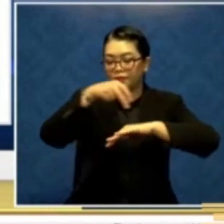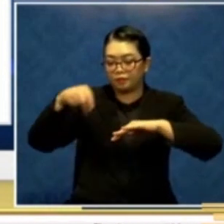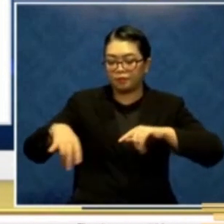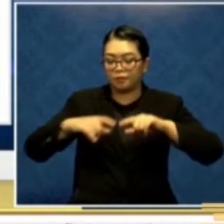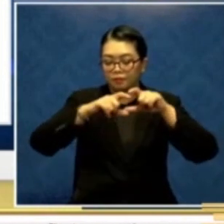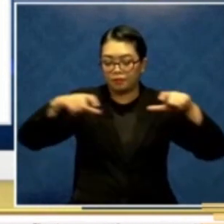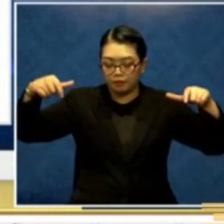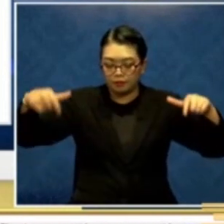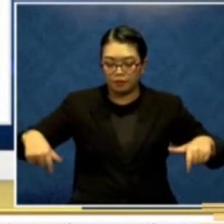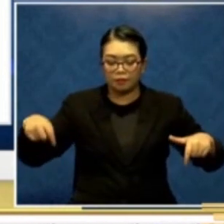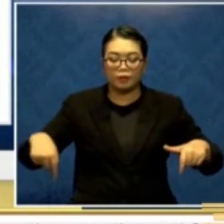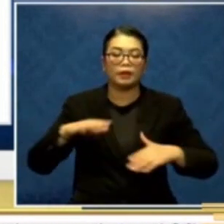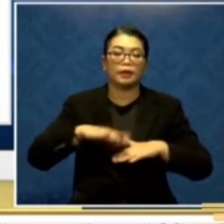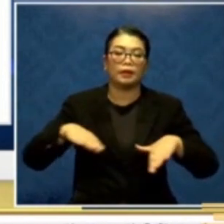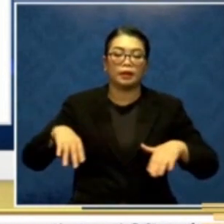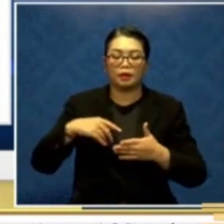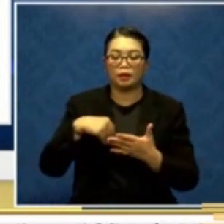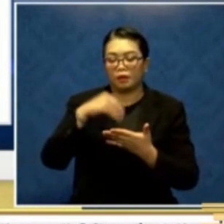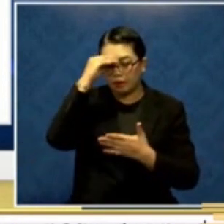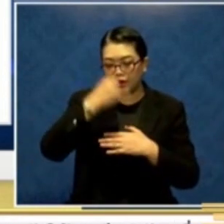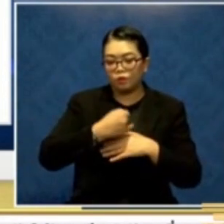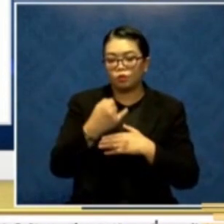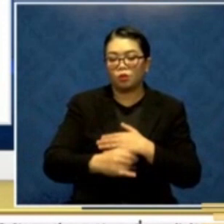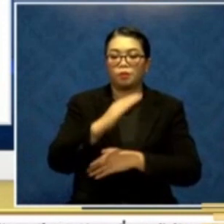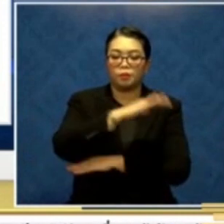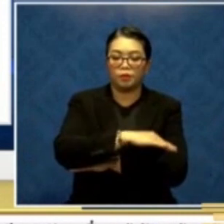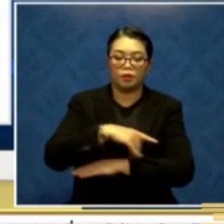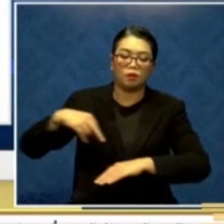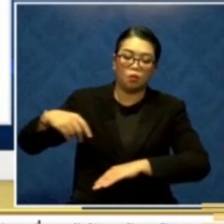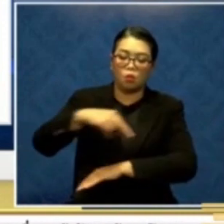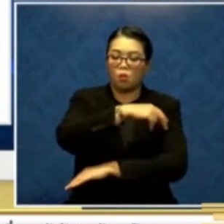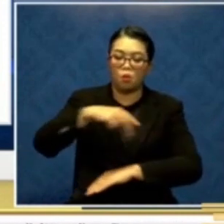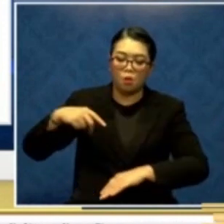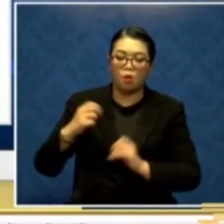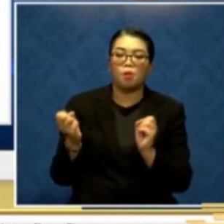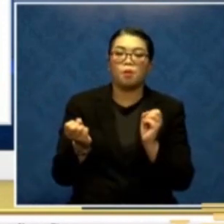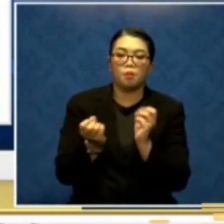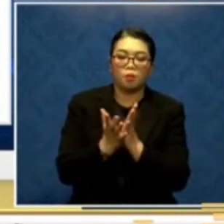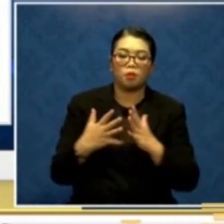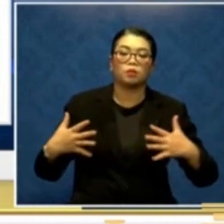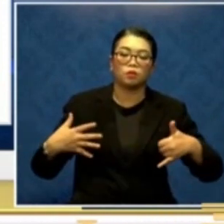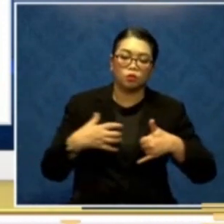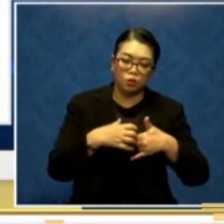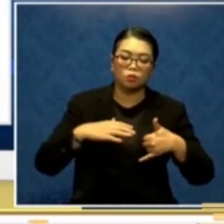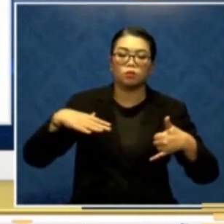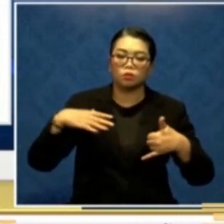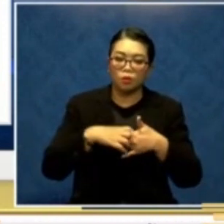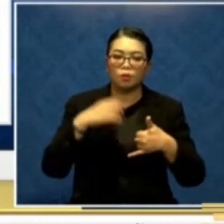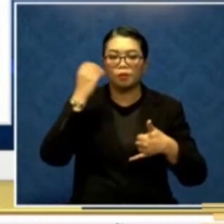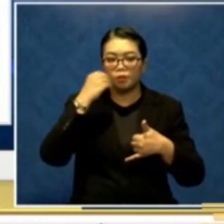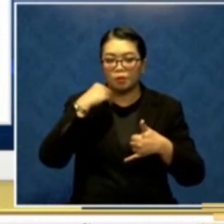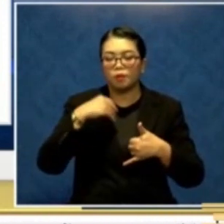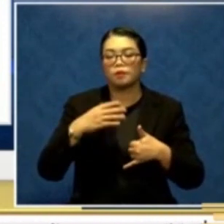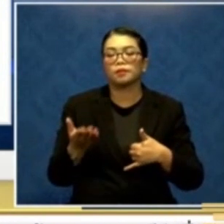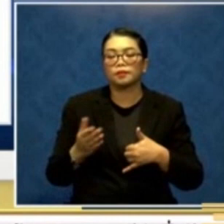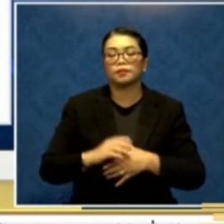์มีเด็กนเรีจำนोมากช่วงเลกเรียและเขาเรีนต้องเดนครับสถานนนสงผลให้เกิดอุปธีรถชนดกนายเร